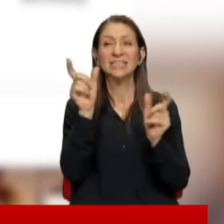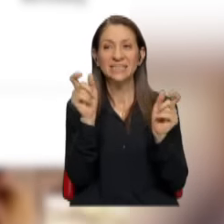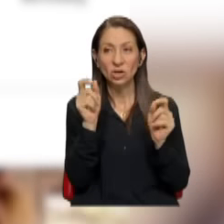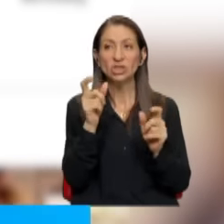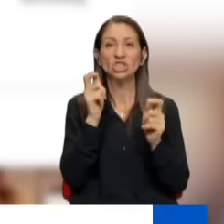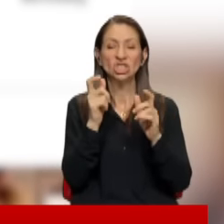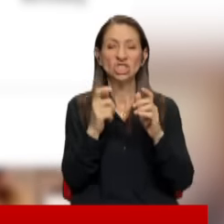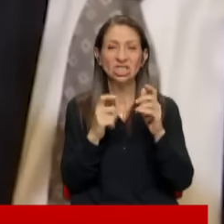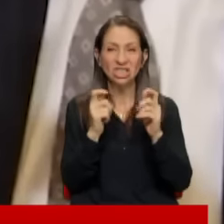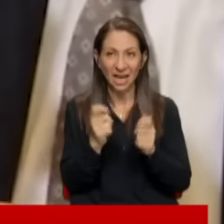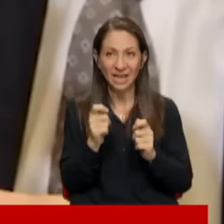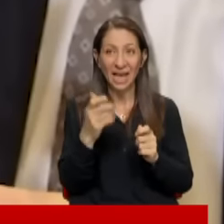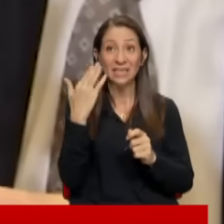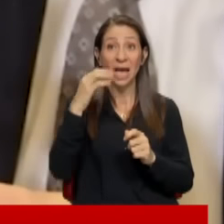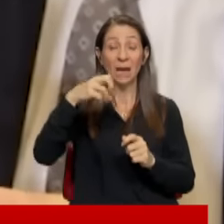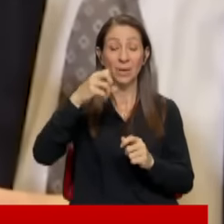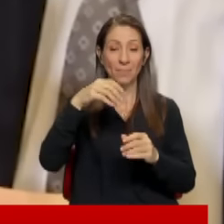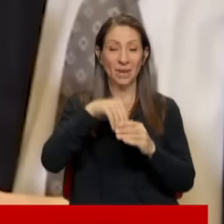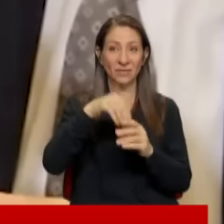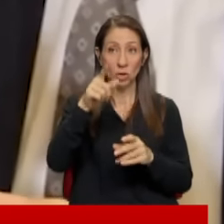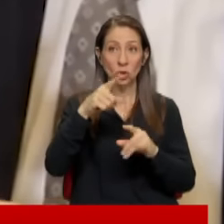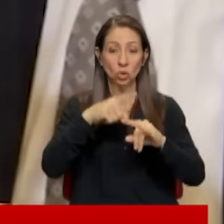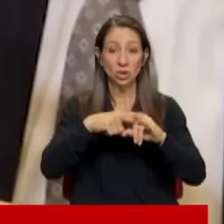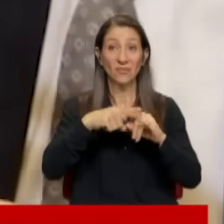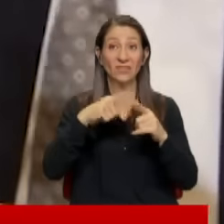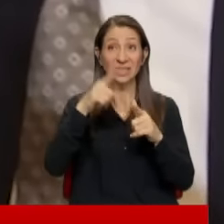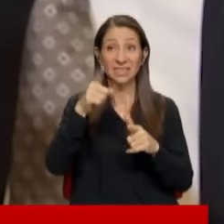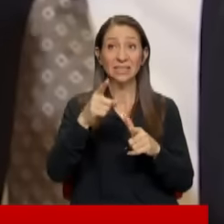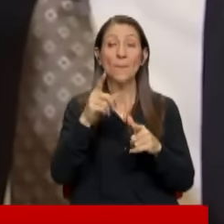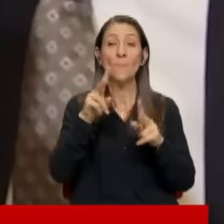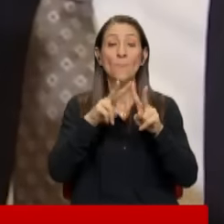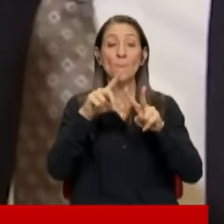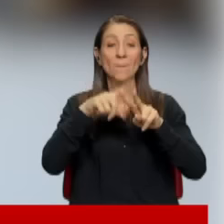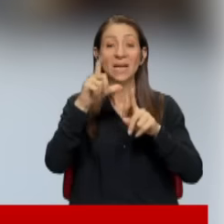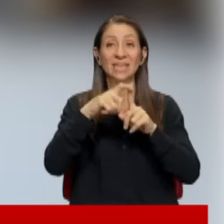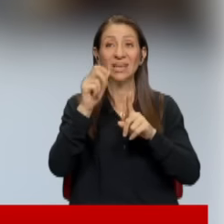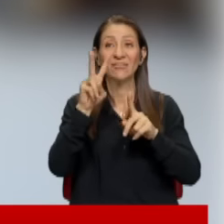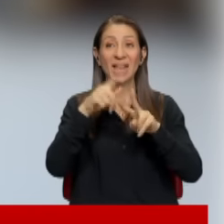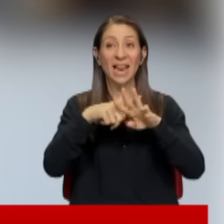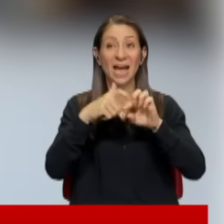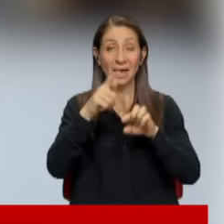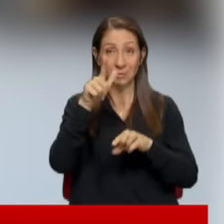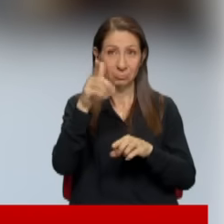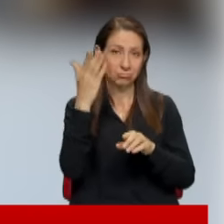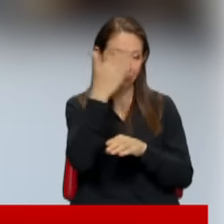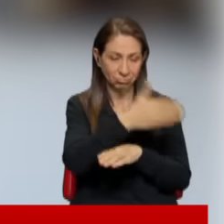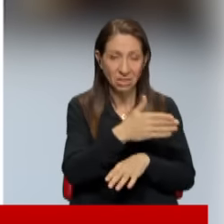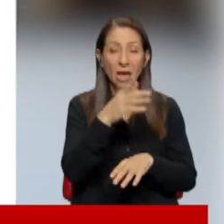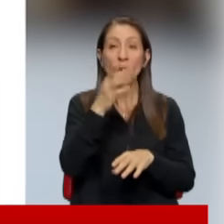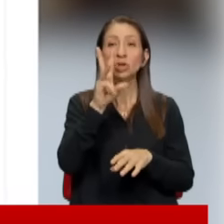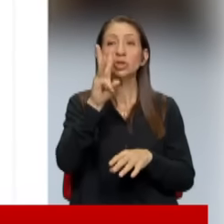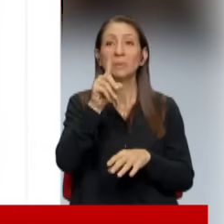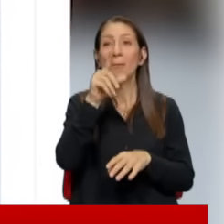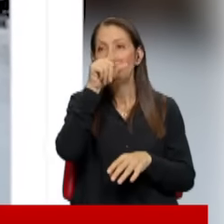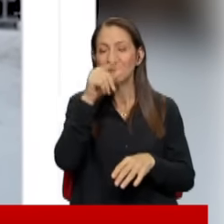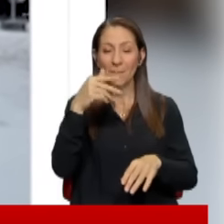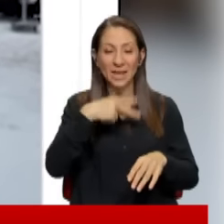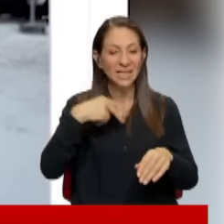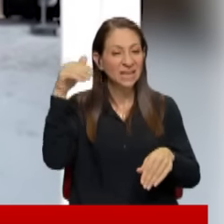Belediye Başkan Adayı eski AK Parti Milletvekili Hüseyin Filiz'in Maldivler paylaşımı. 31 Mart'taki seçim yenilgisinin